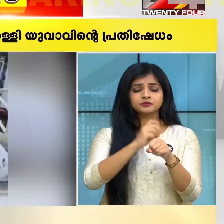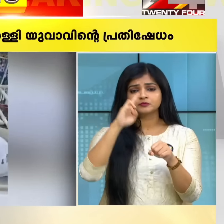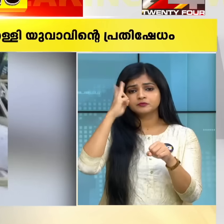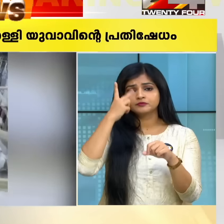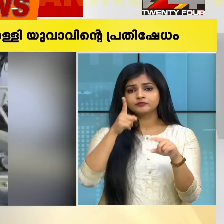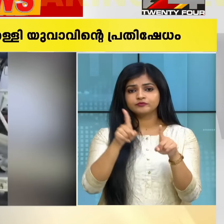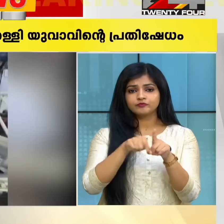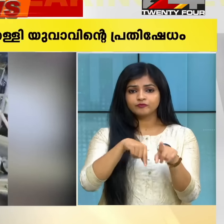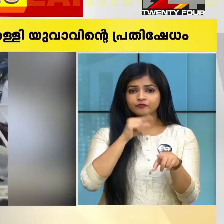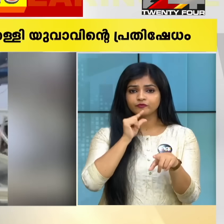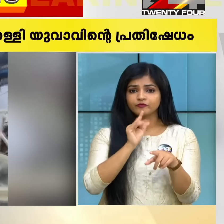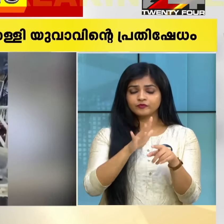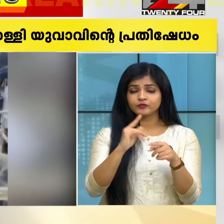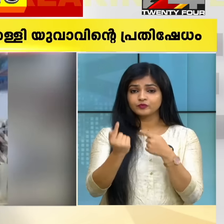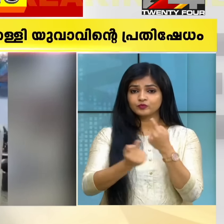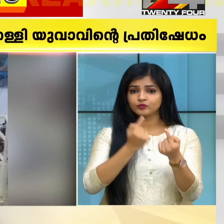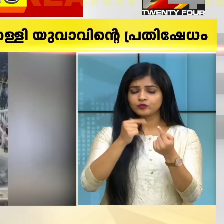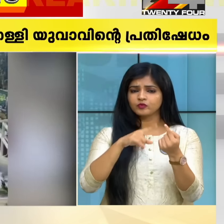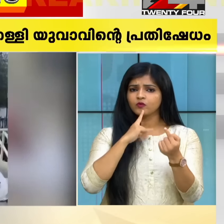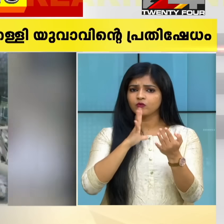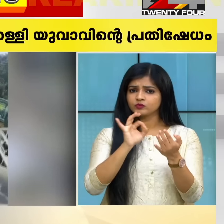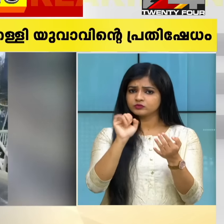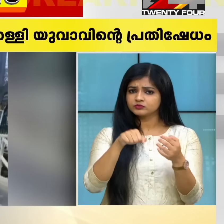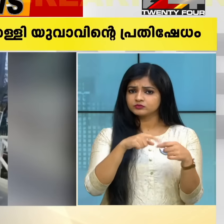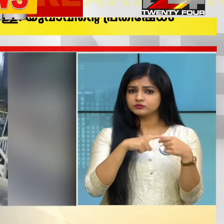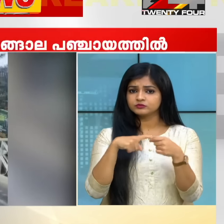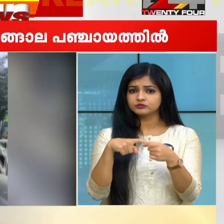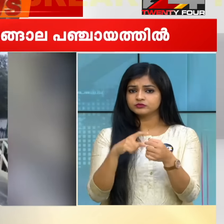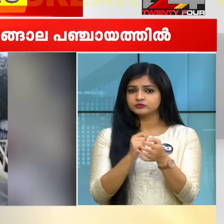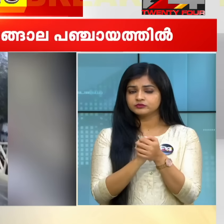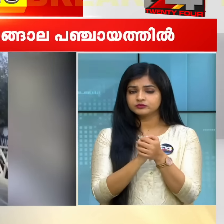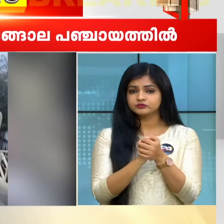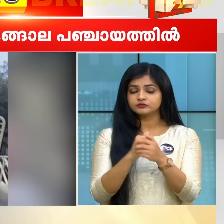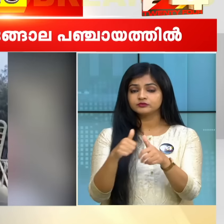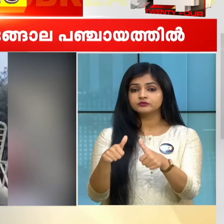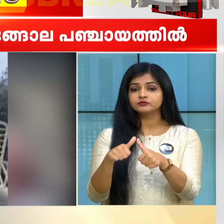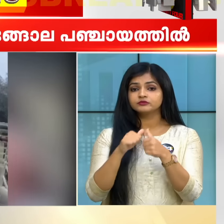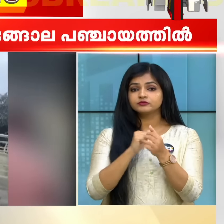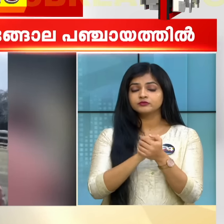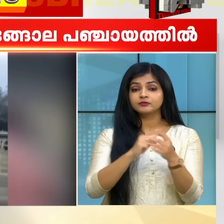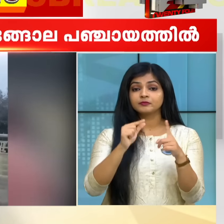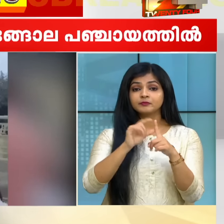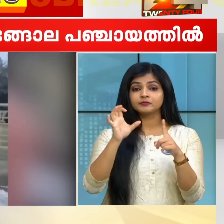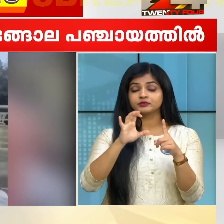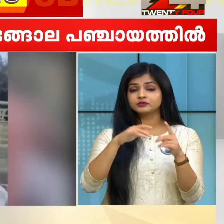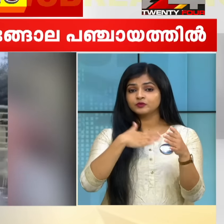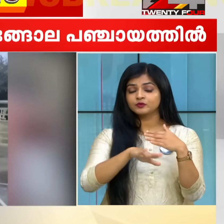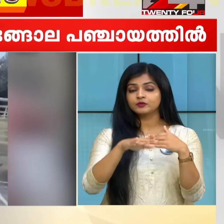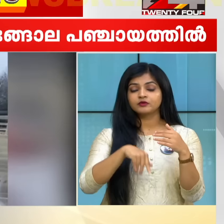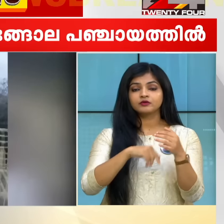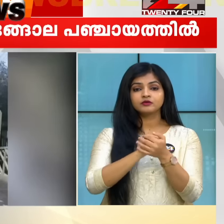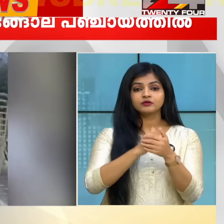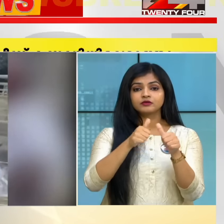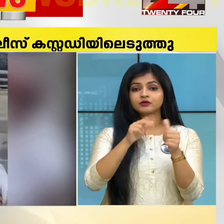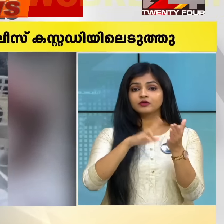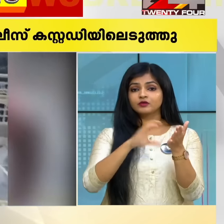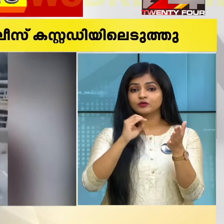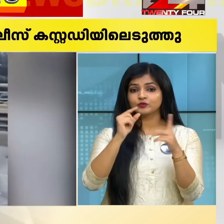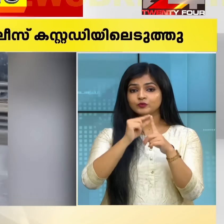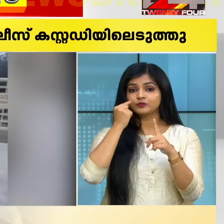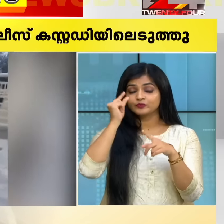അത്തരമൊരു ആരോപണം അടിസ്ഥാനമുള്ളതാണോ ശ്രീ മുഹമ്മദ് ഹാഷിം? പഞ്ചായത്തില് ഈ അനൂപ് എന്ന വ്യക്തി, മുഹമ്മദ് ഹാഷിമാണ് സംസാരിക്കുന്നത്. അനൂപ്